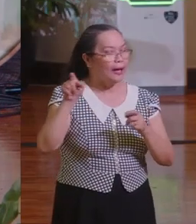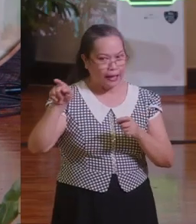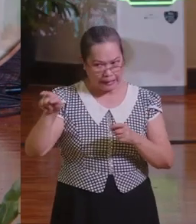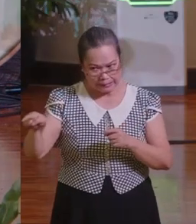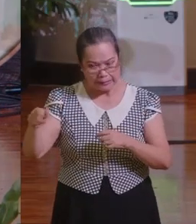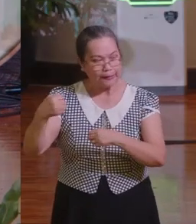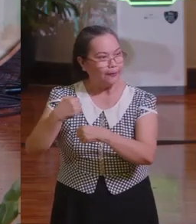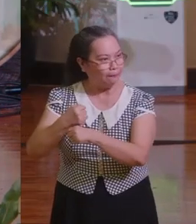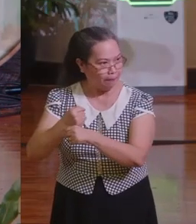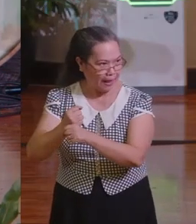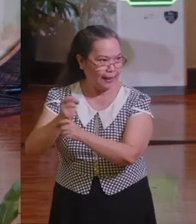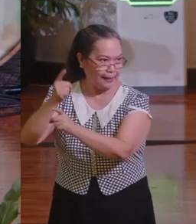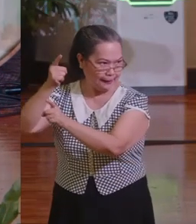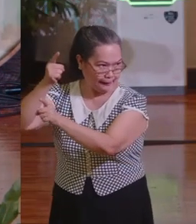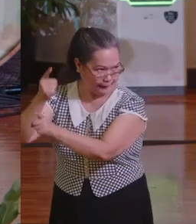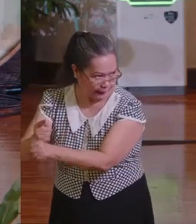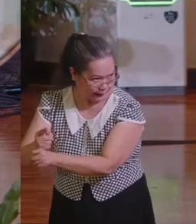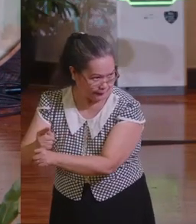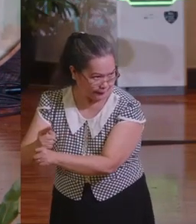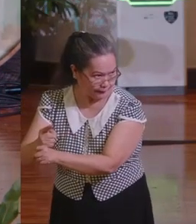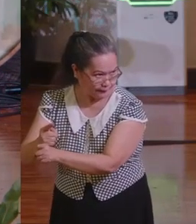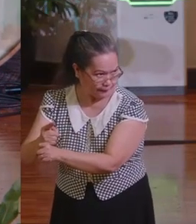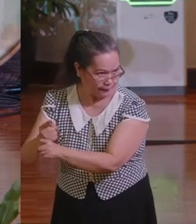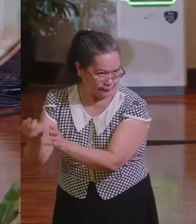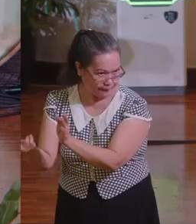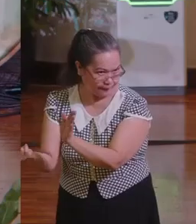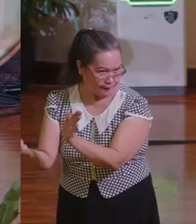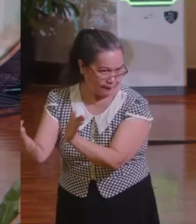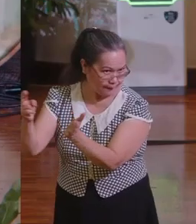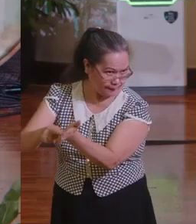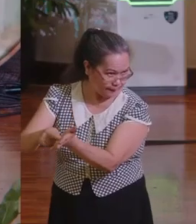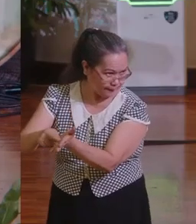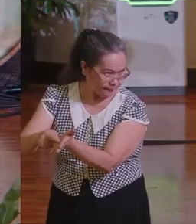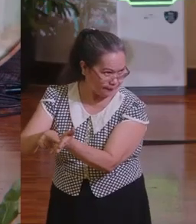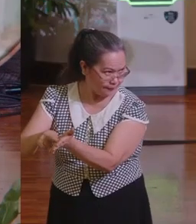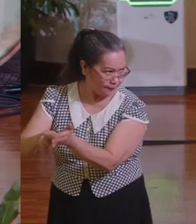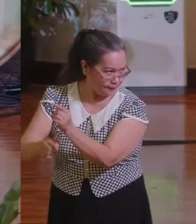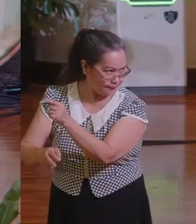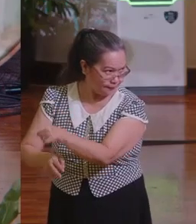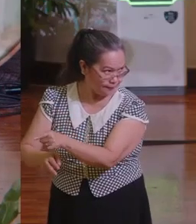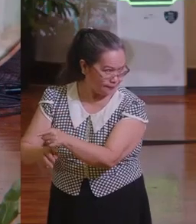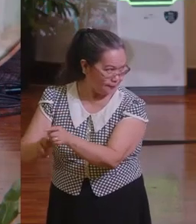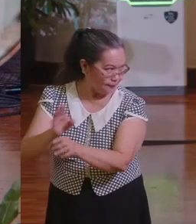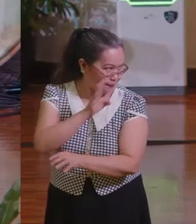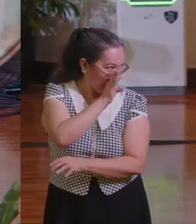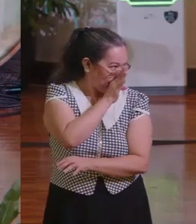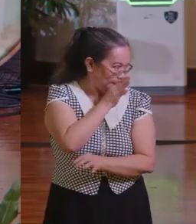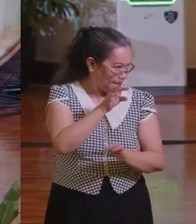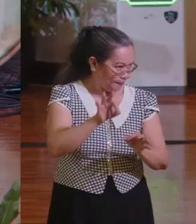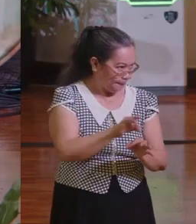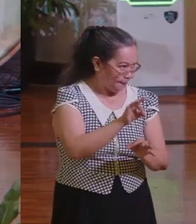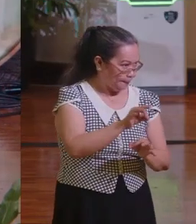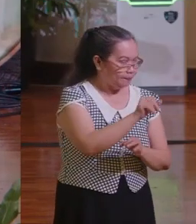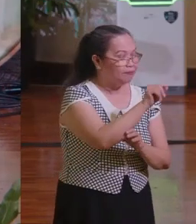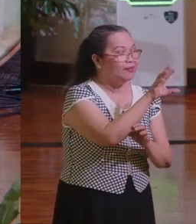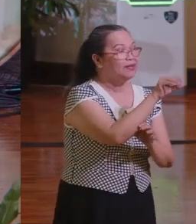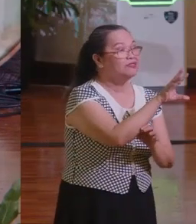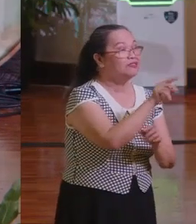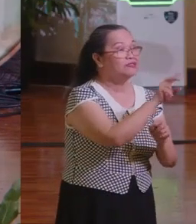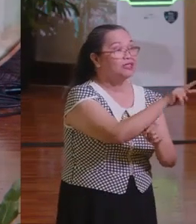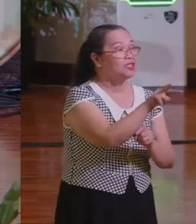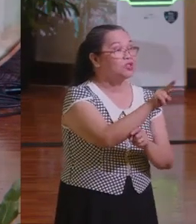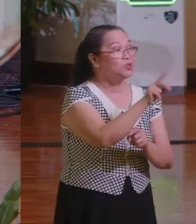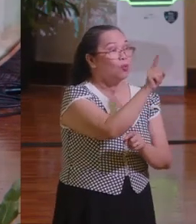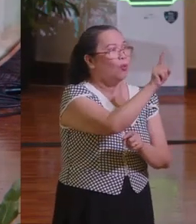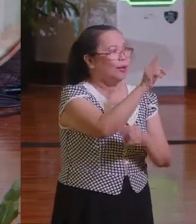maituwid. To restore them. Sabi sa Matthew 18:15 to 22, ganito po ang